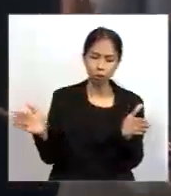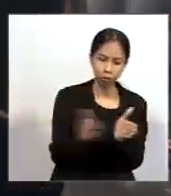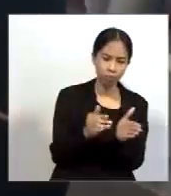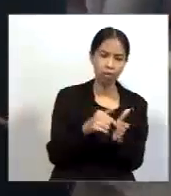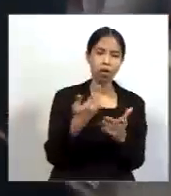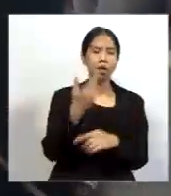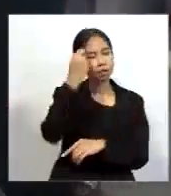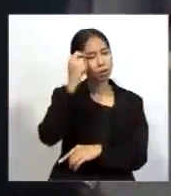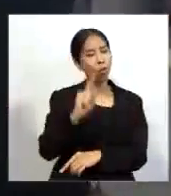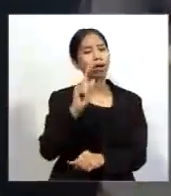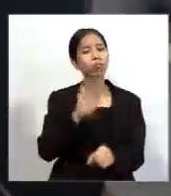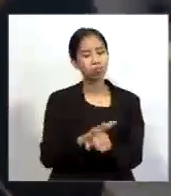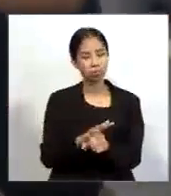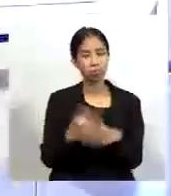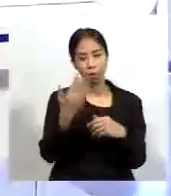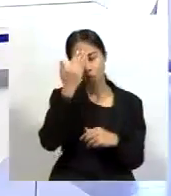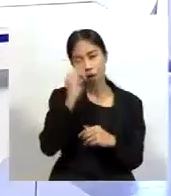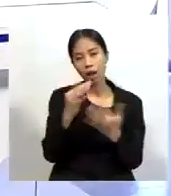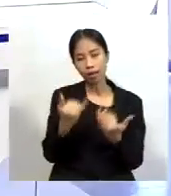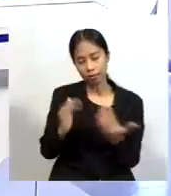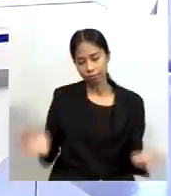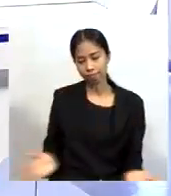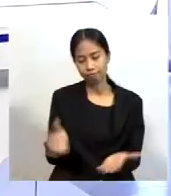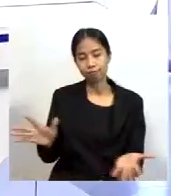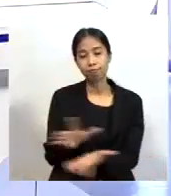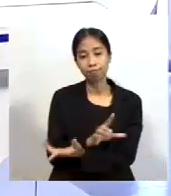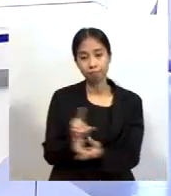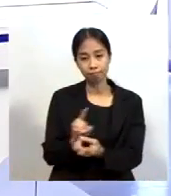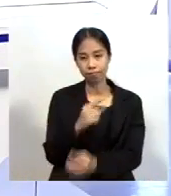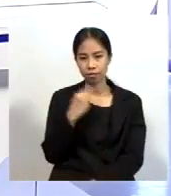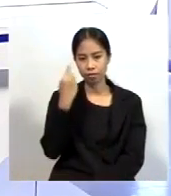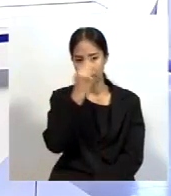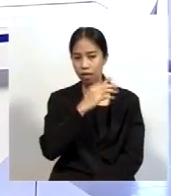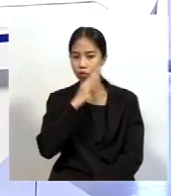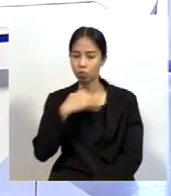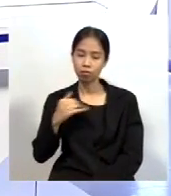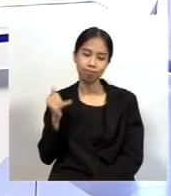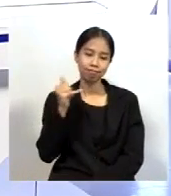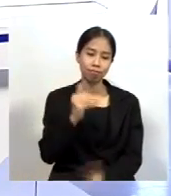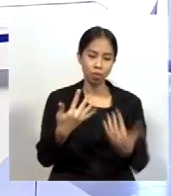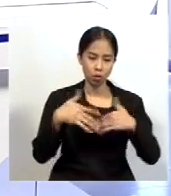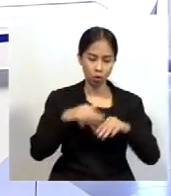าละเพื่อเป็นการสืบสานและอนุรักษ์วัฒนธรรมอันดีงามให้คงอยู่แต่ว่าใครไปงานก็อย่าลืมป้องกันตัวเองแล้วกันนะครับ ใช่ค่ะ